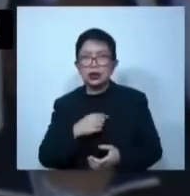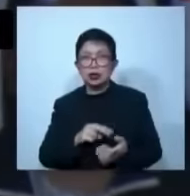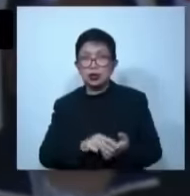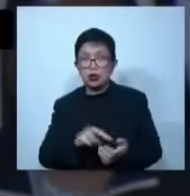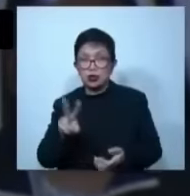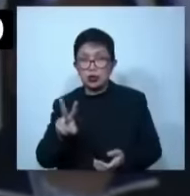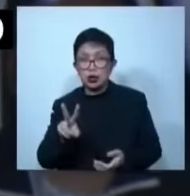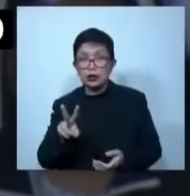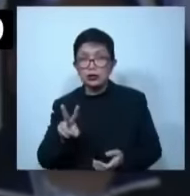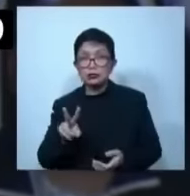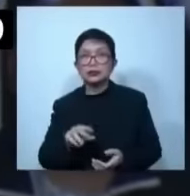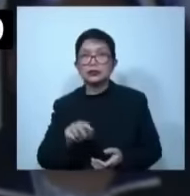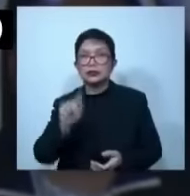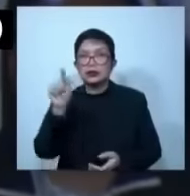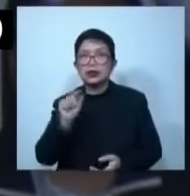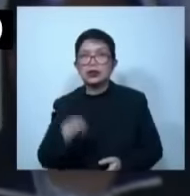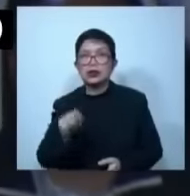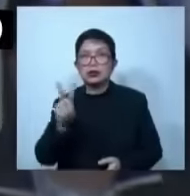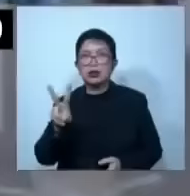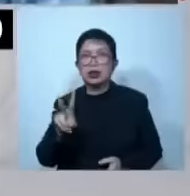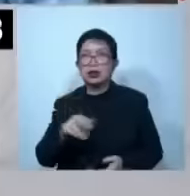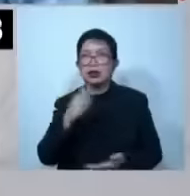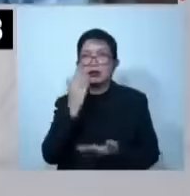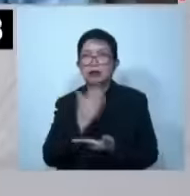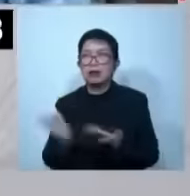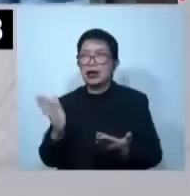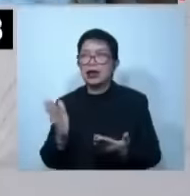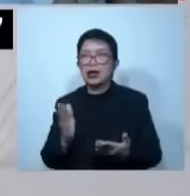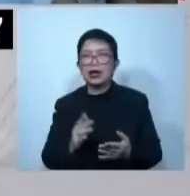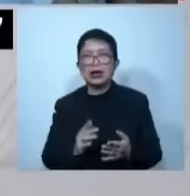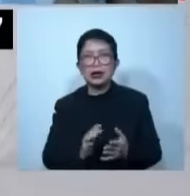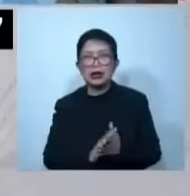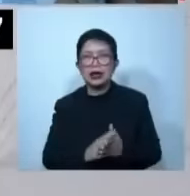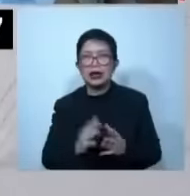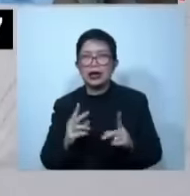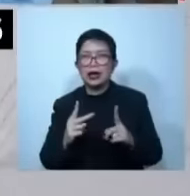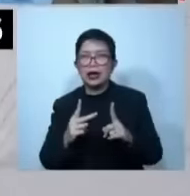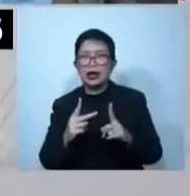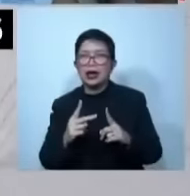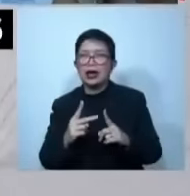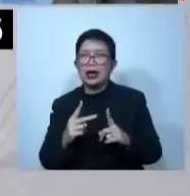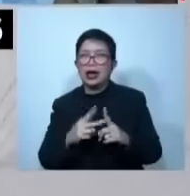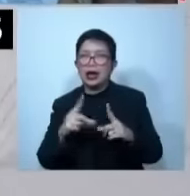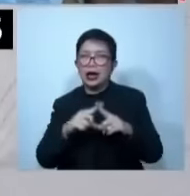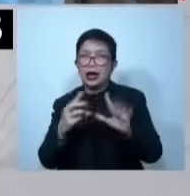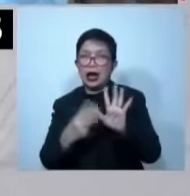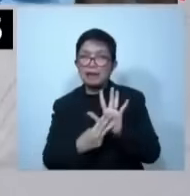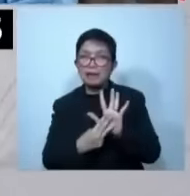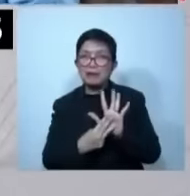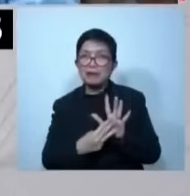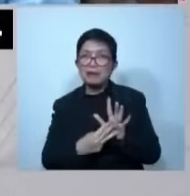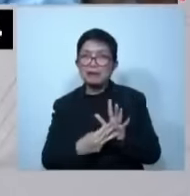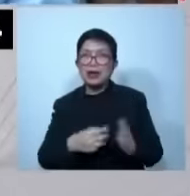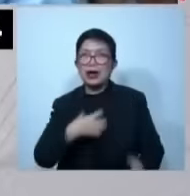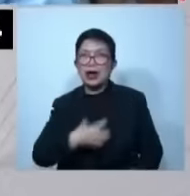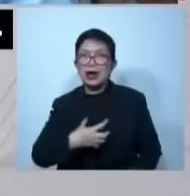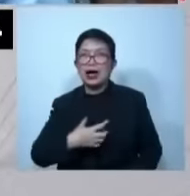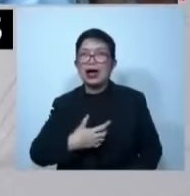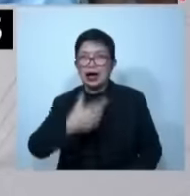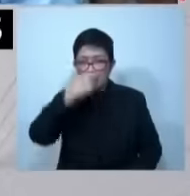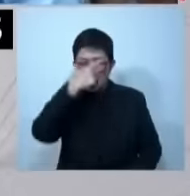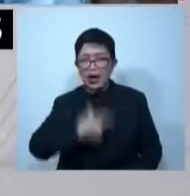Ada 12 kasus pelanggaran HAM berat yang sudah dikeluarkan mulai dari peristiwa 65, penembakan